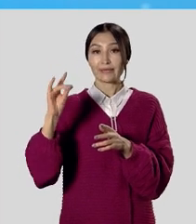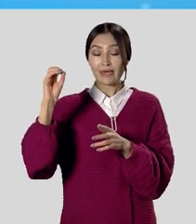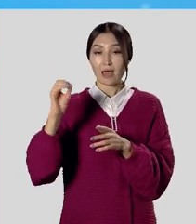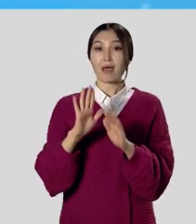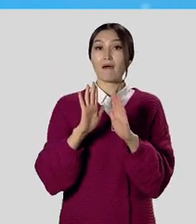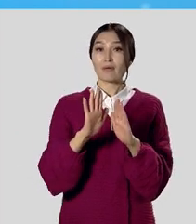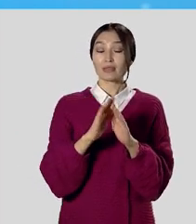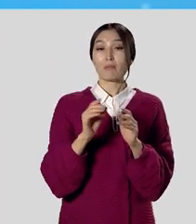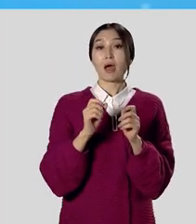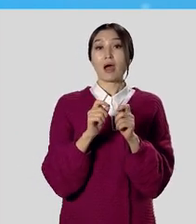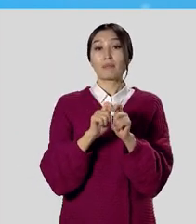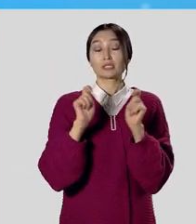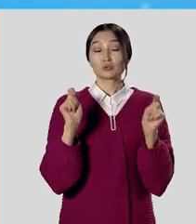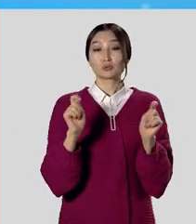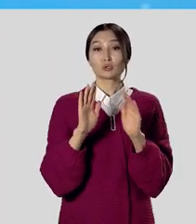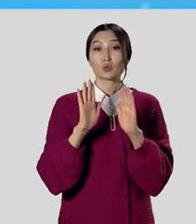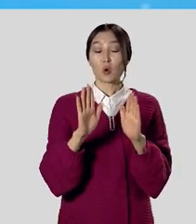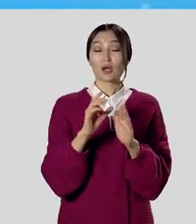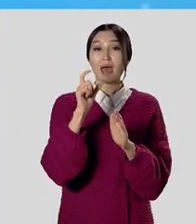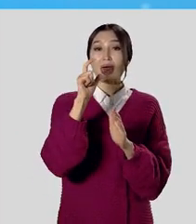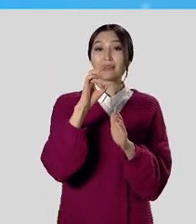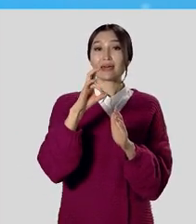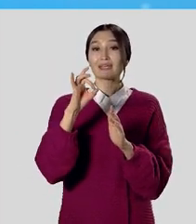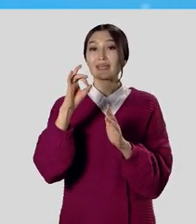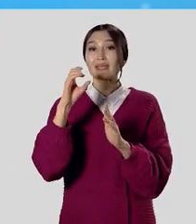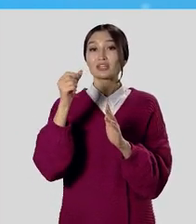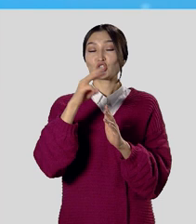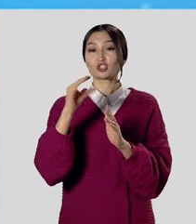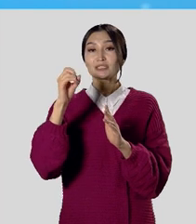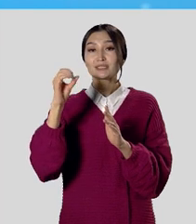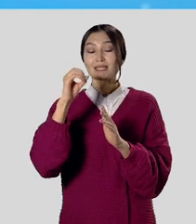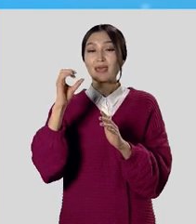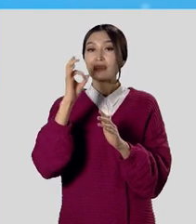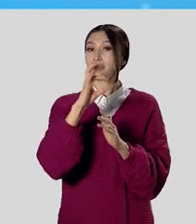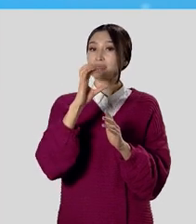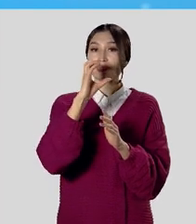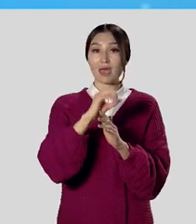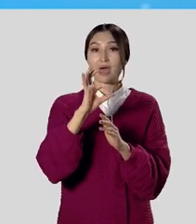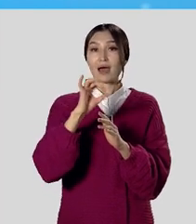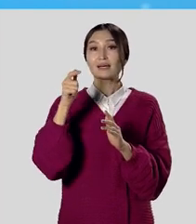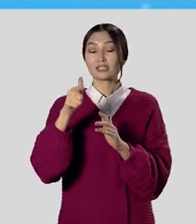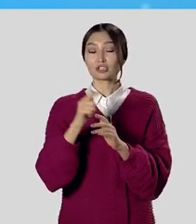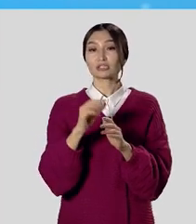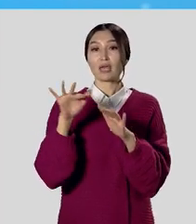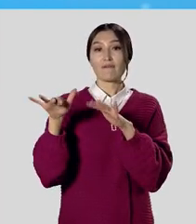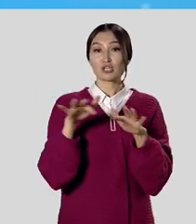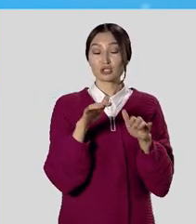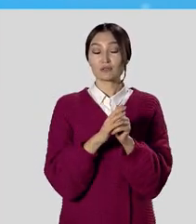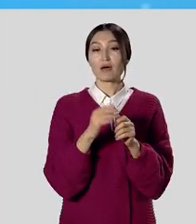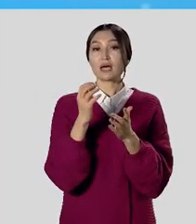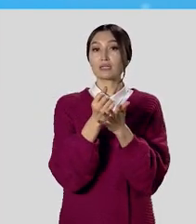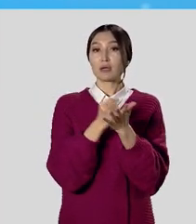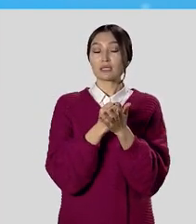образуются только энергетически бедные неорганические вещества, а клетка запасает